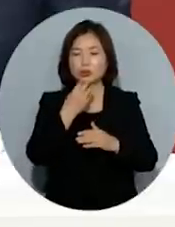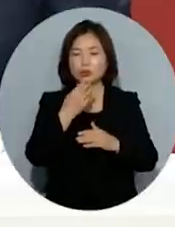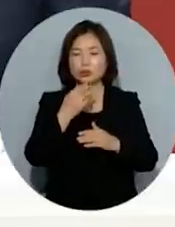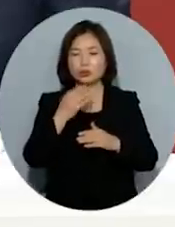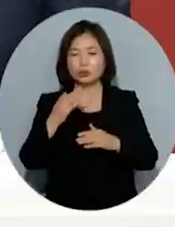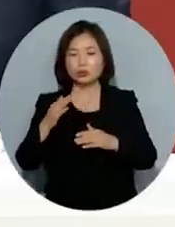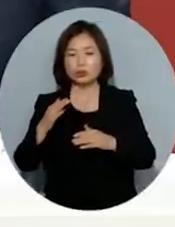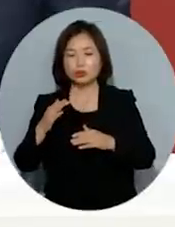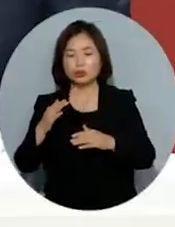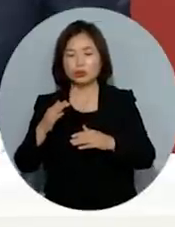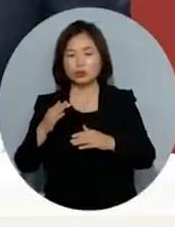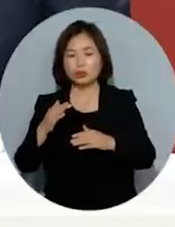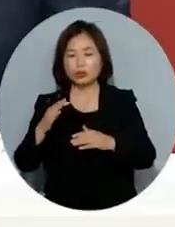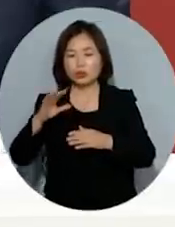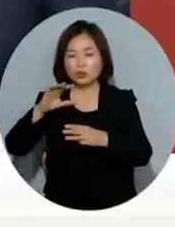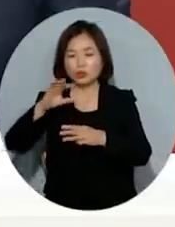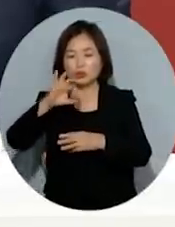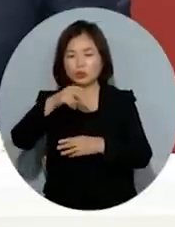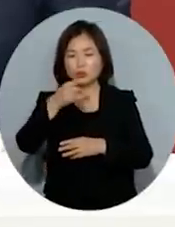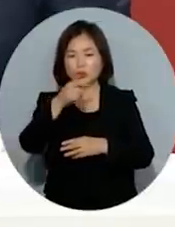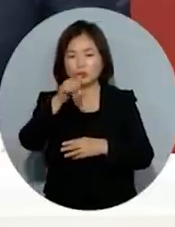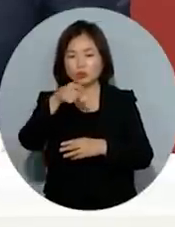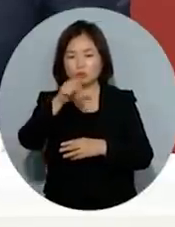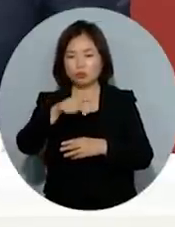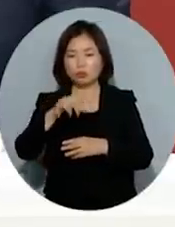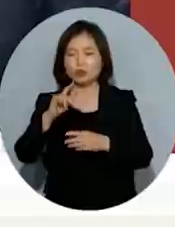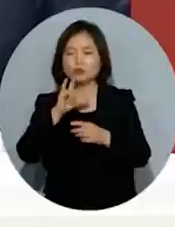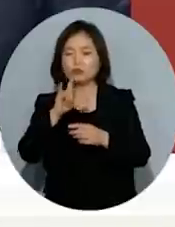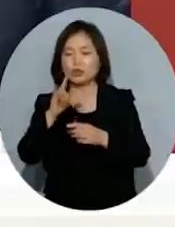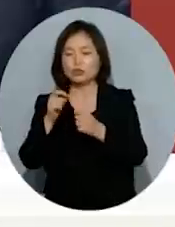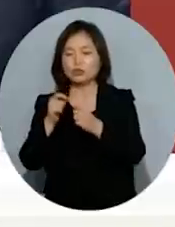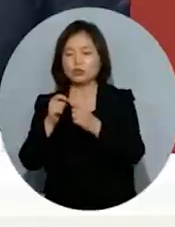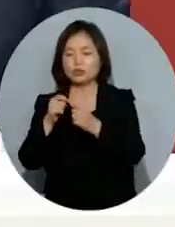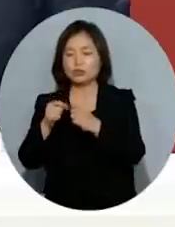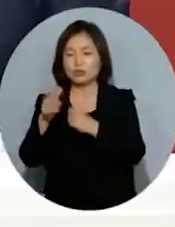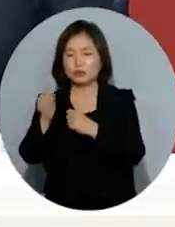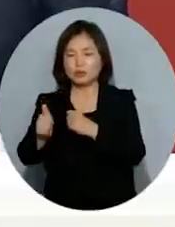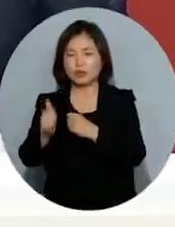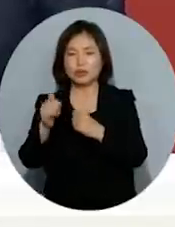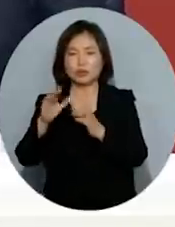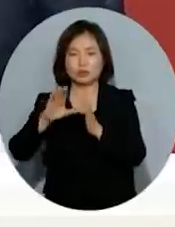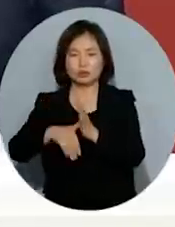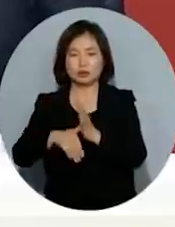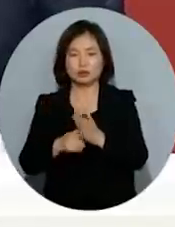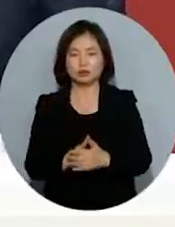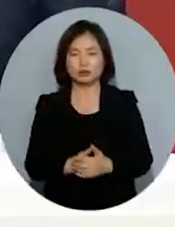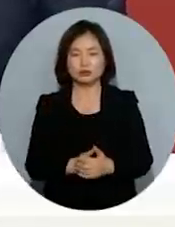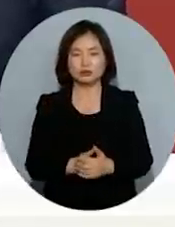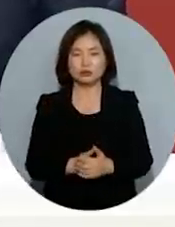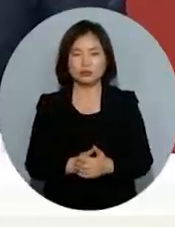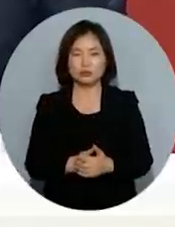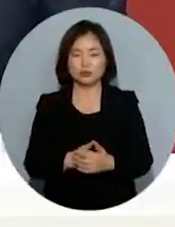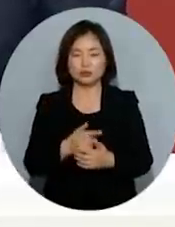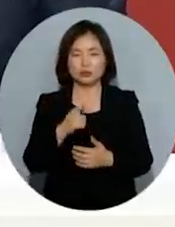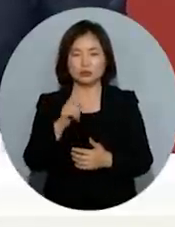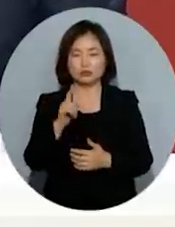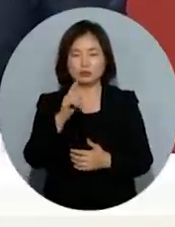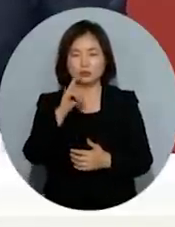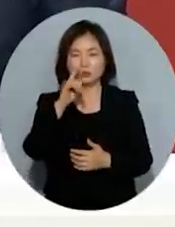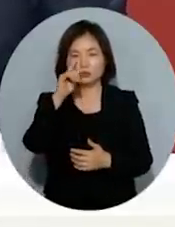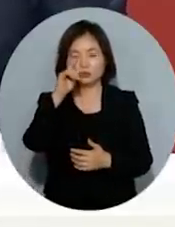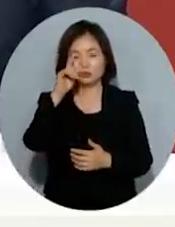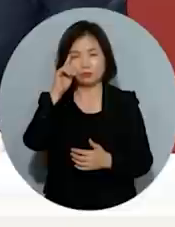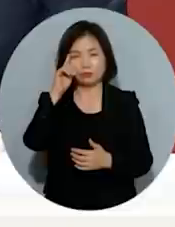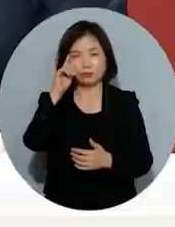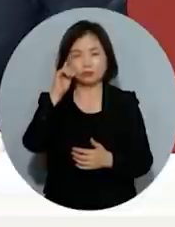그 윤 후보님이 중앙지검장을 하실 때 네. 그거는 기본적으로